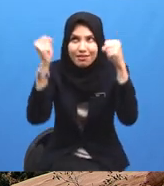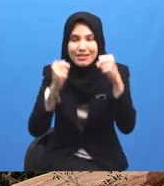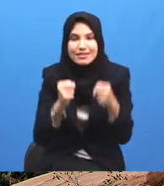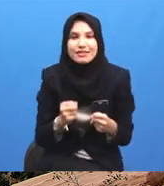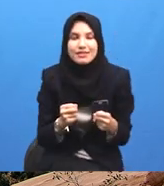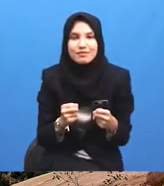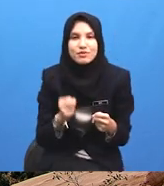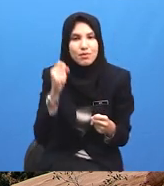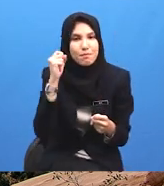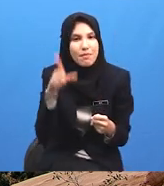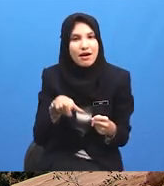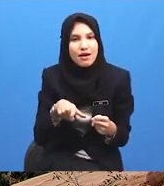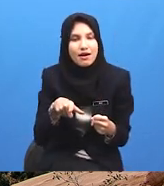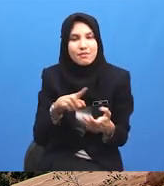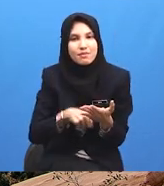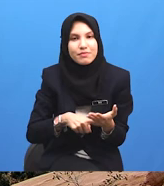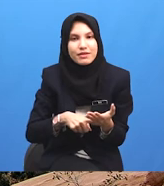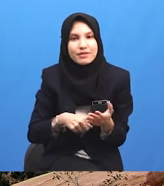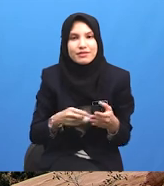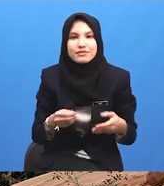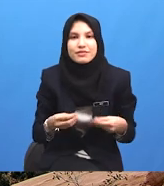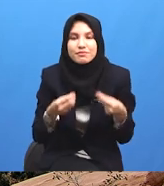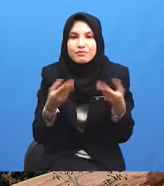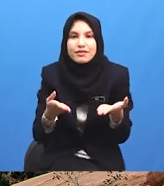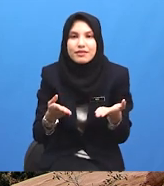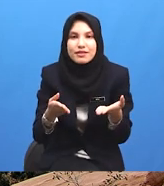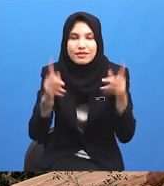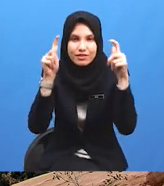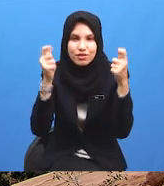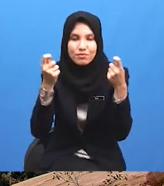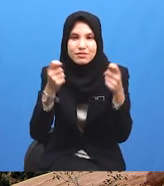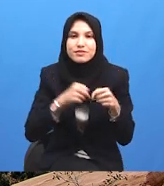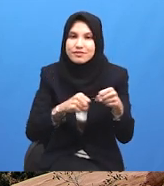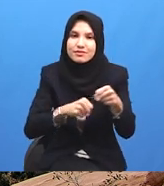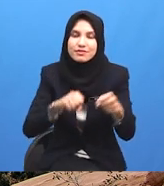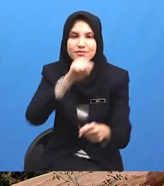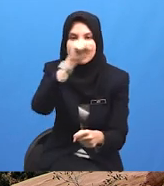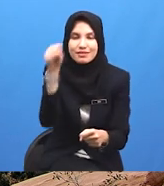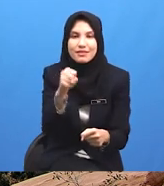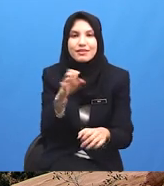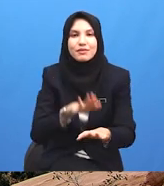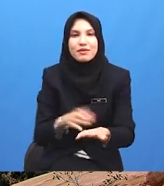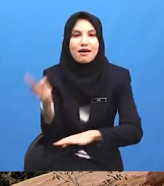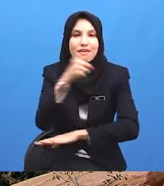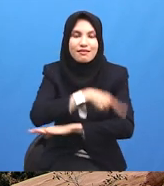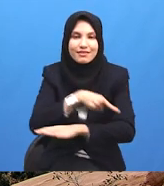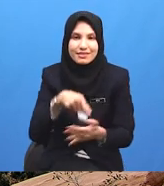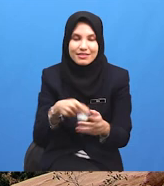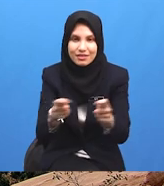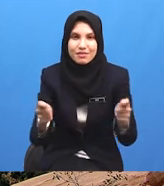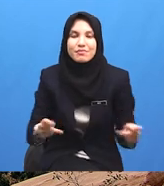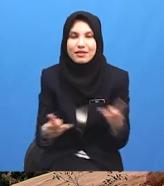cikgu terangkan tentang topik sistem suria pada hari ini. Terima kasih kerana bersama